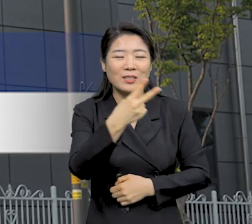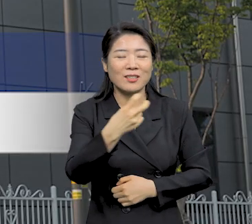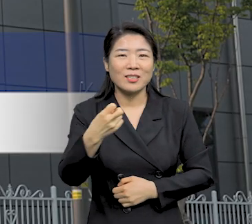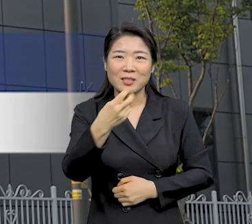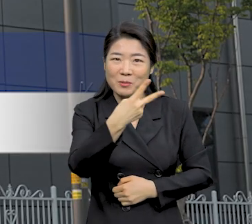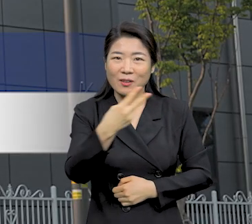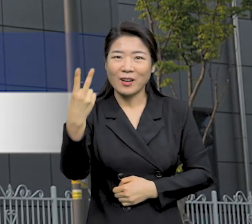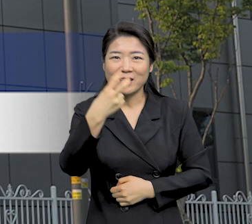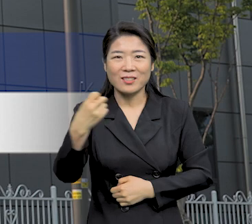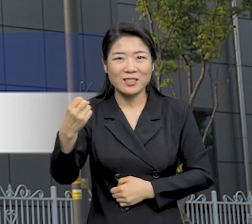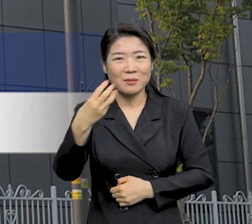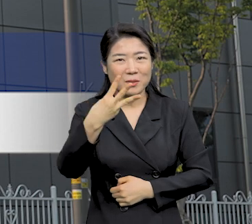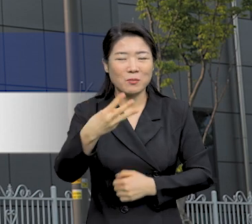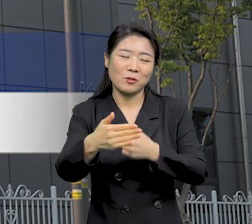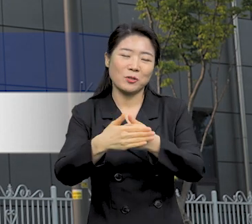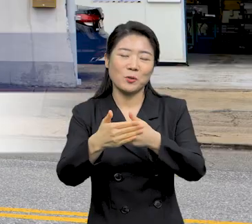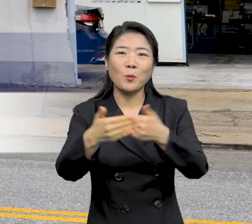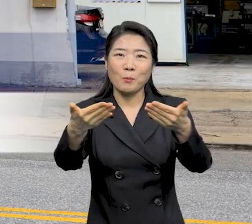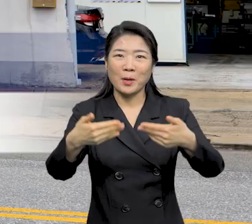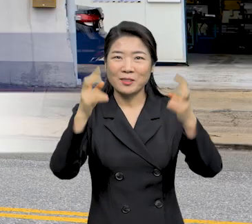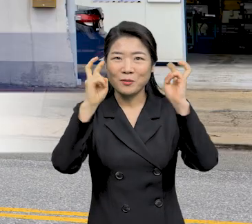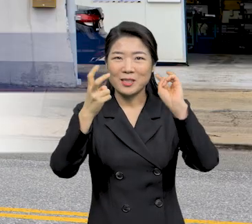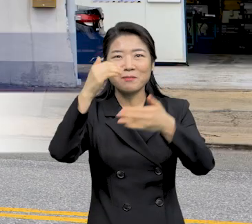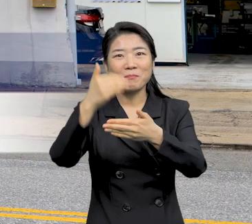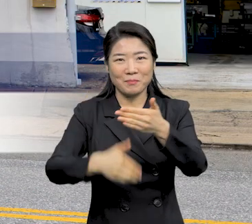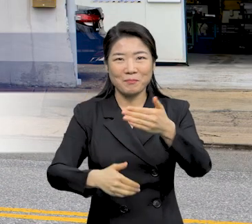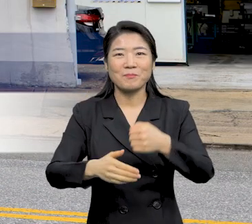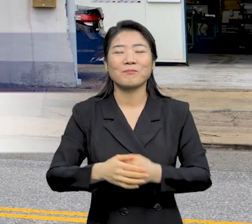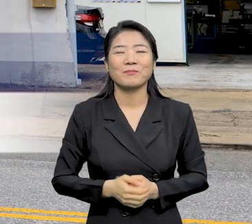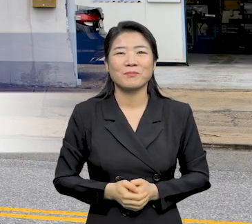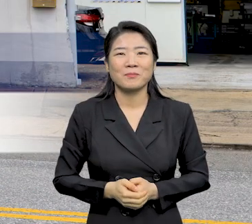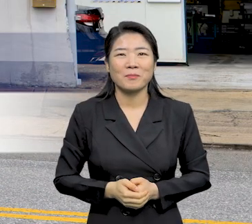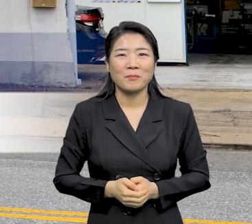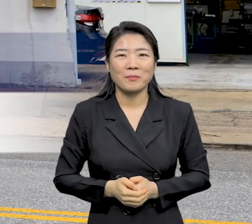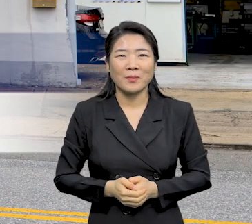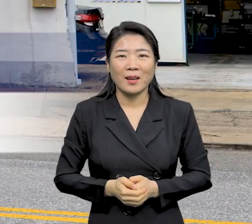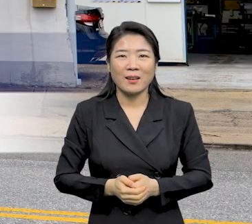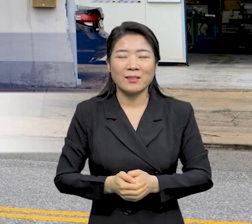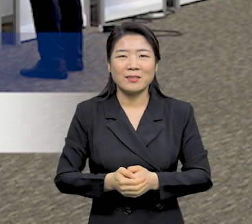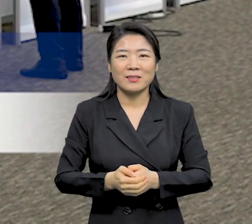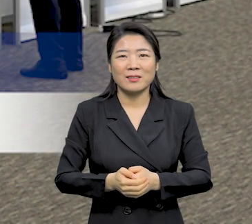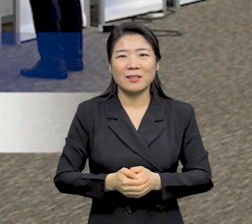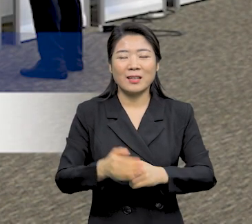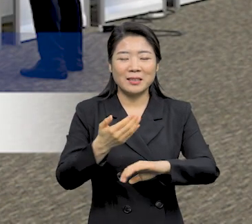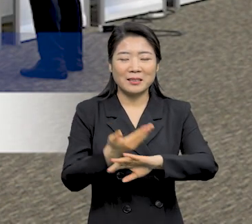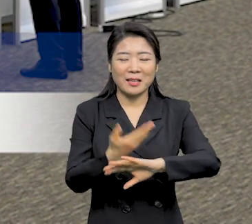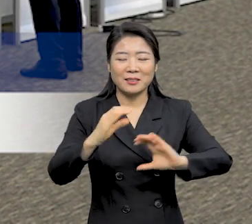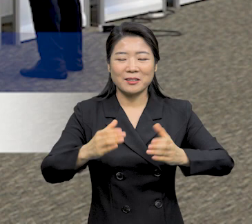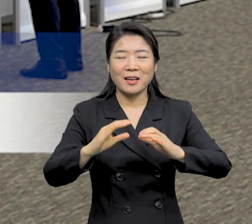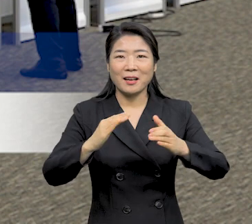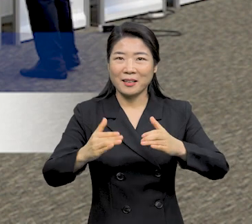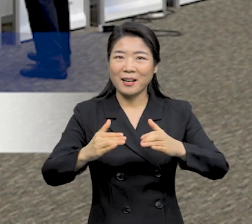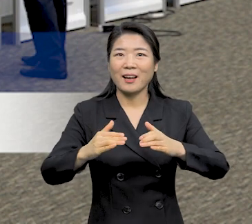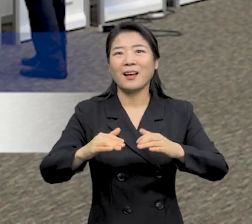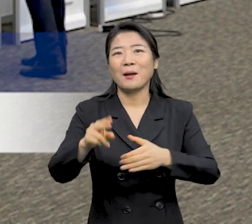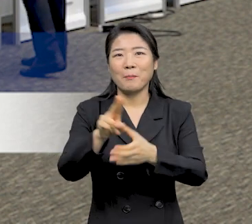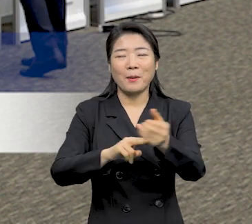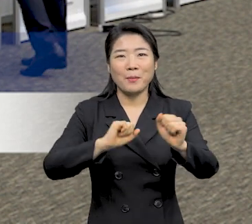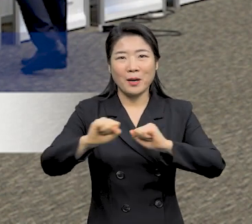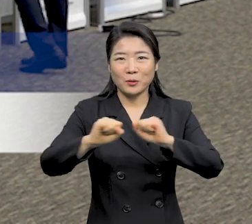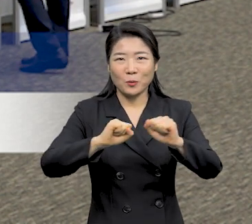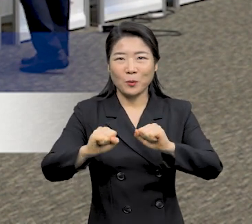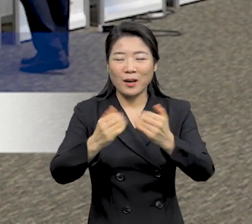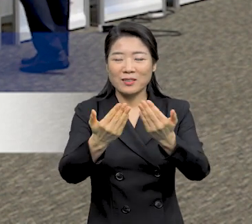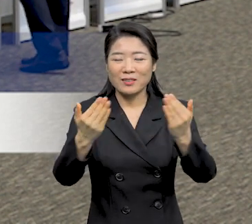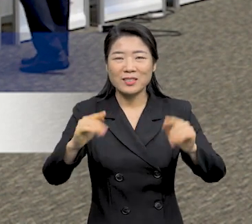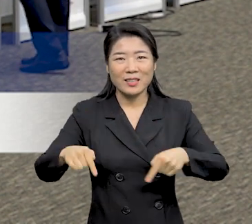하며 2022년과 2023년에 지원받은 업체는 제외됩니다 융자 대상 사업은 해외시장